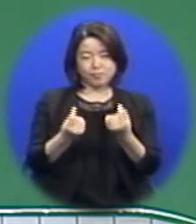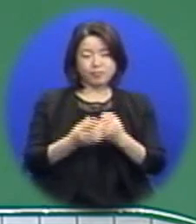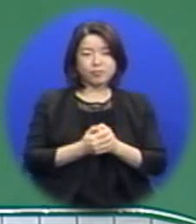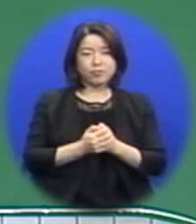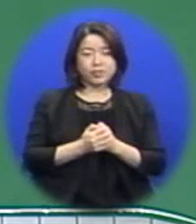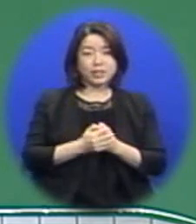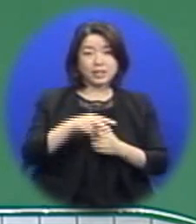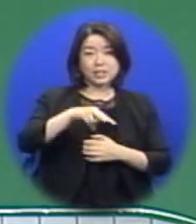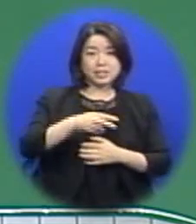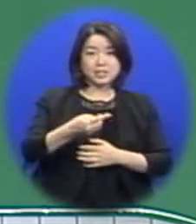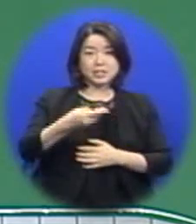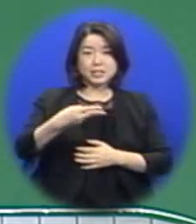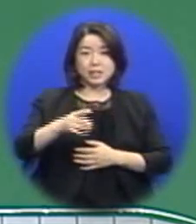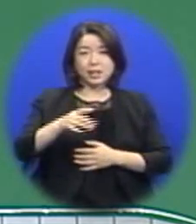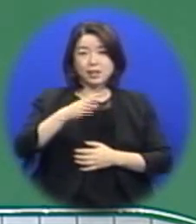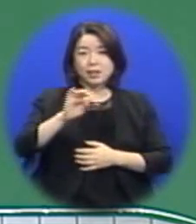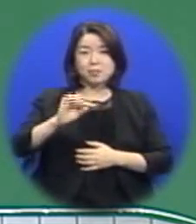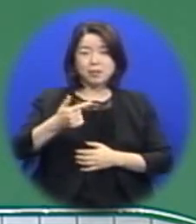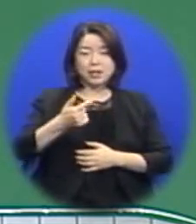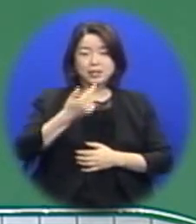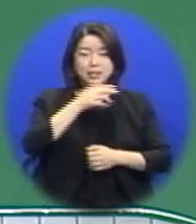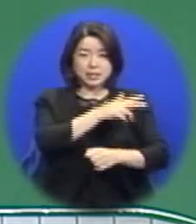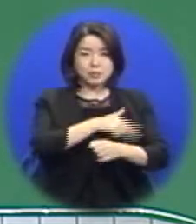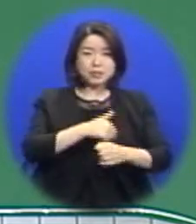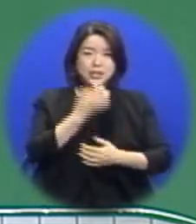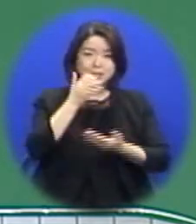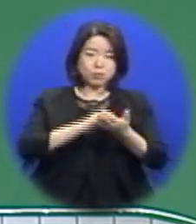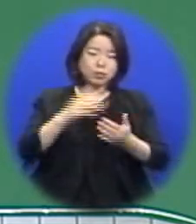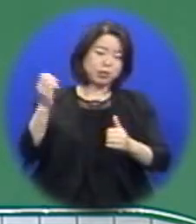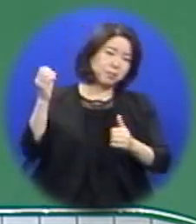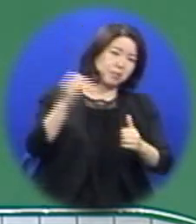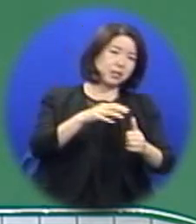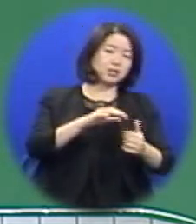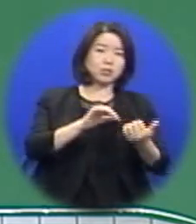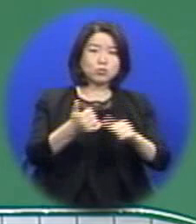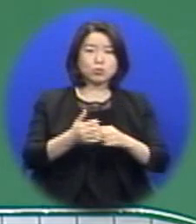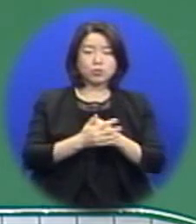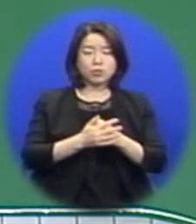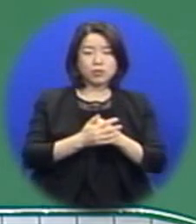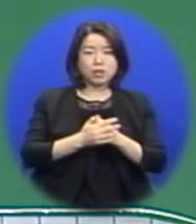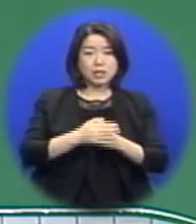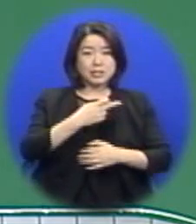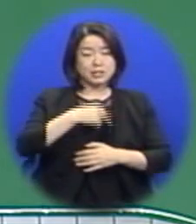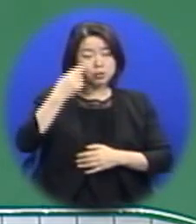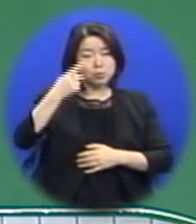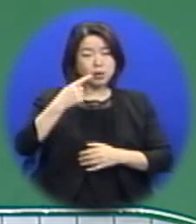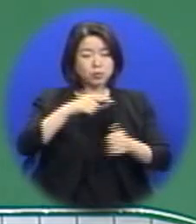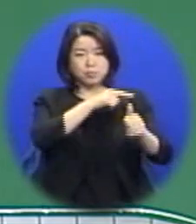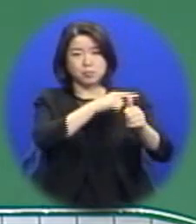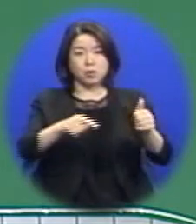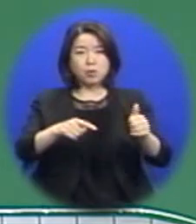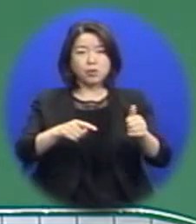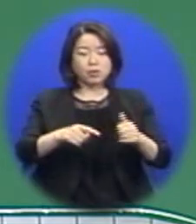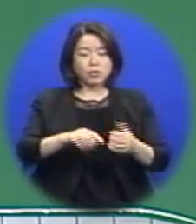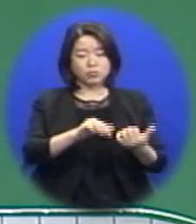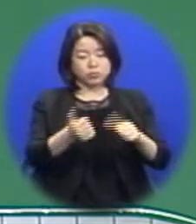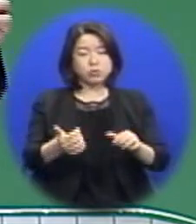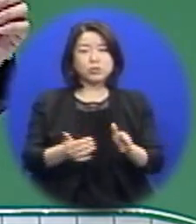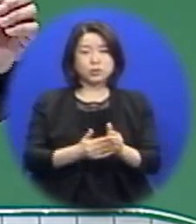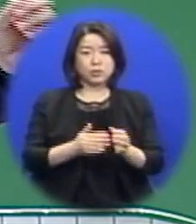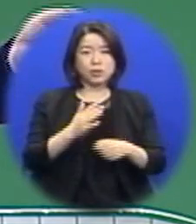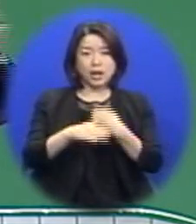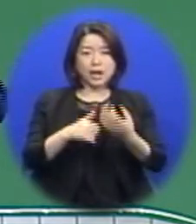스데반 집사님은 돌에 맞아 죽었습니다. 사도 바울은 목베임을 당해 죽었습니다. 하나님이